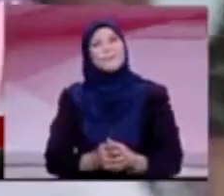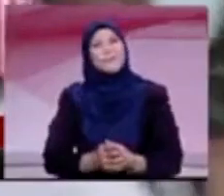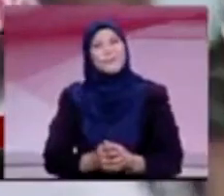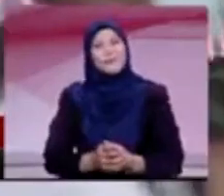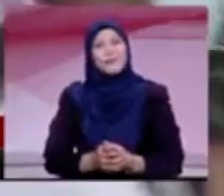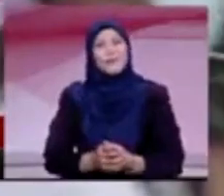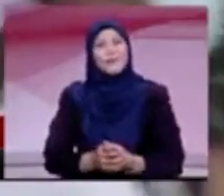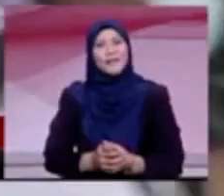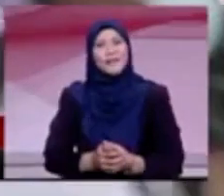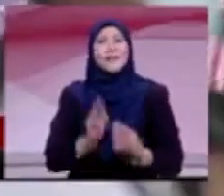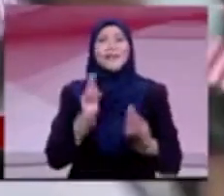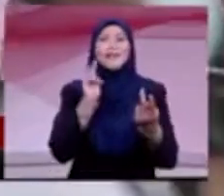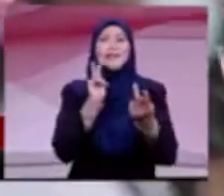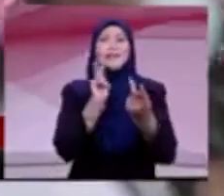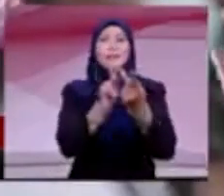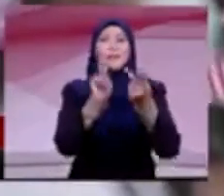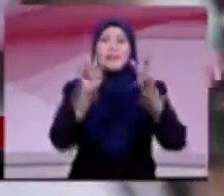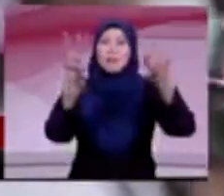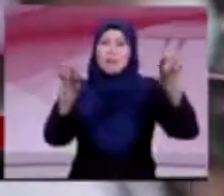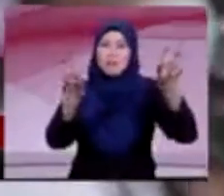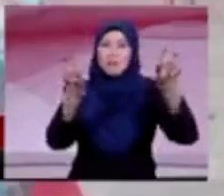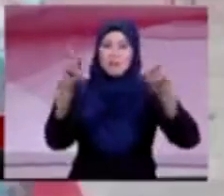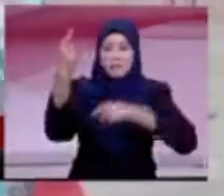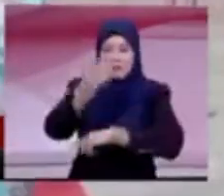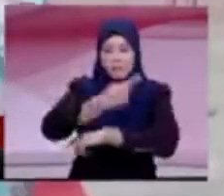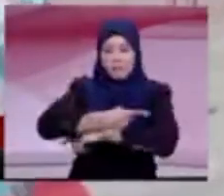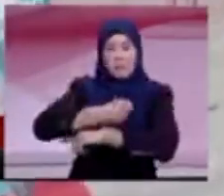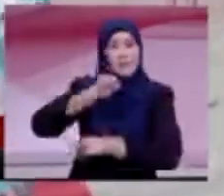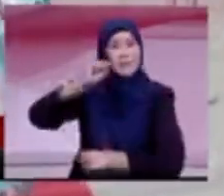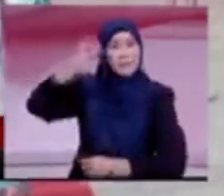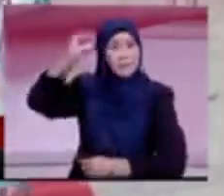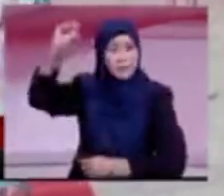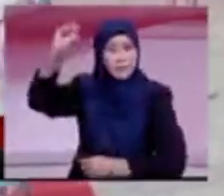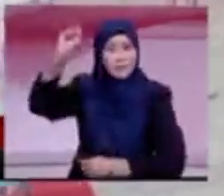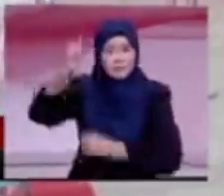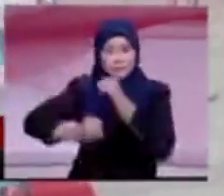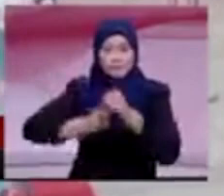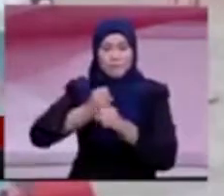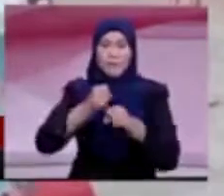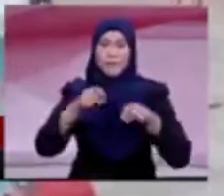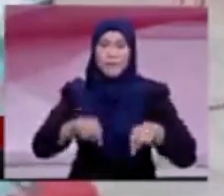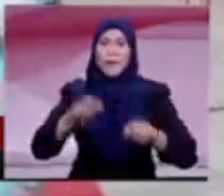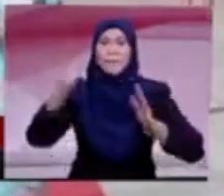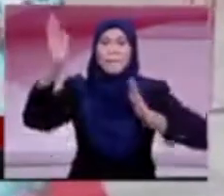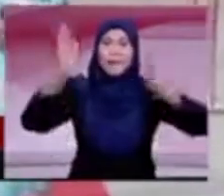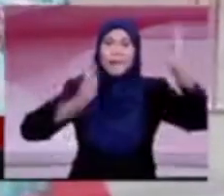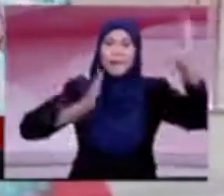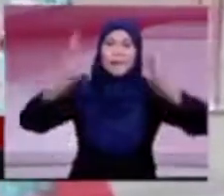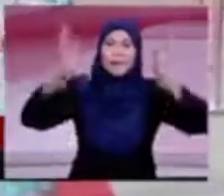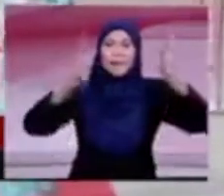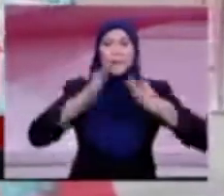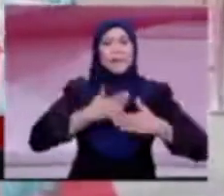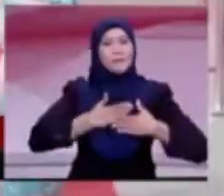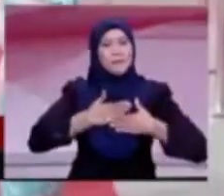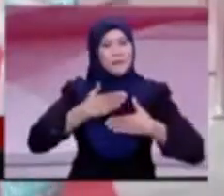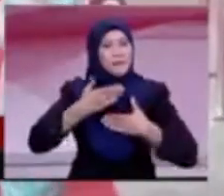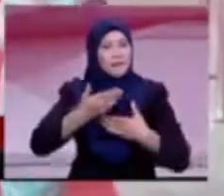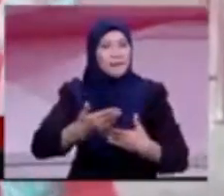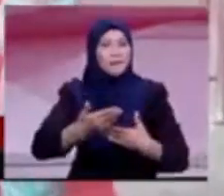ini sesuai dengan tema hari kebangsaan pada tahun ini yaitu malaysia prihatin